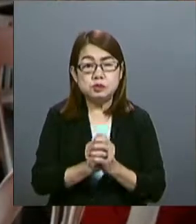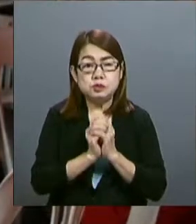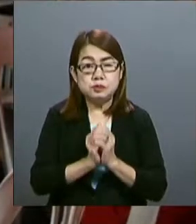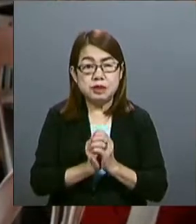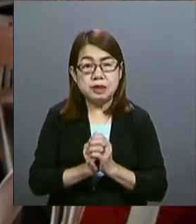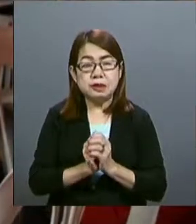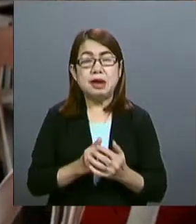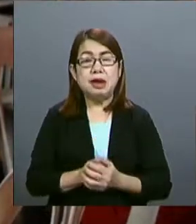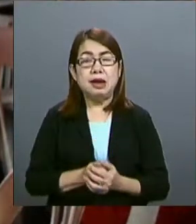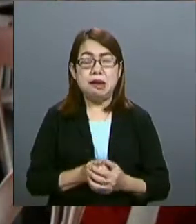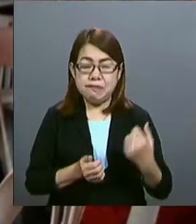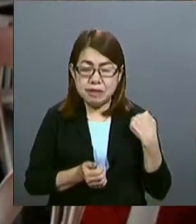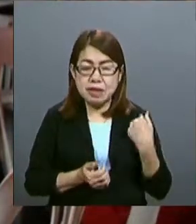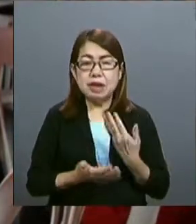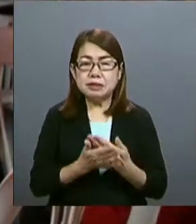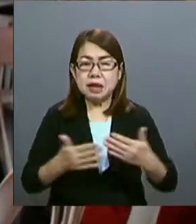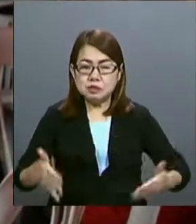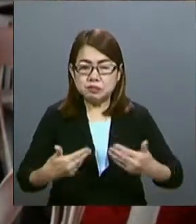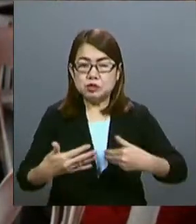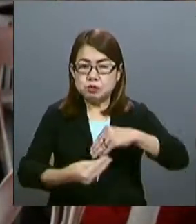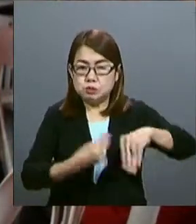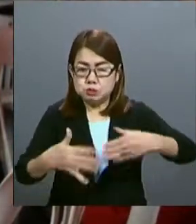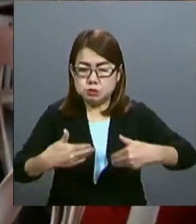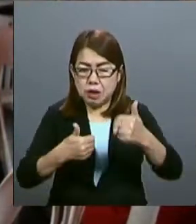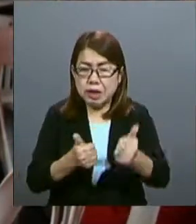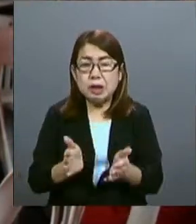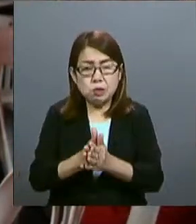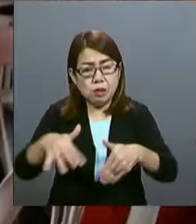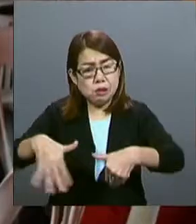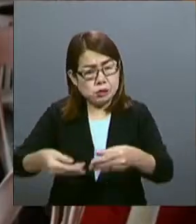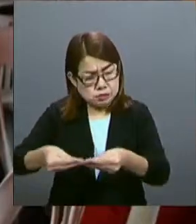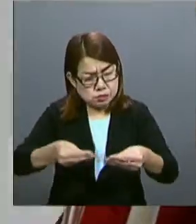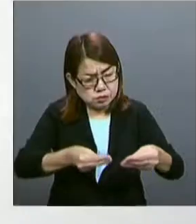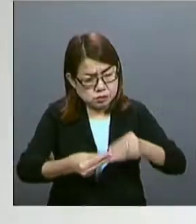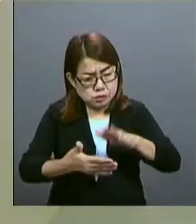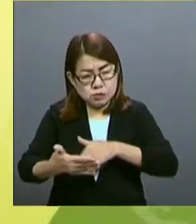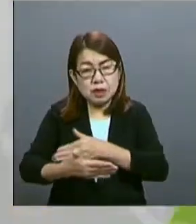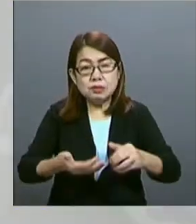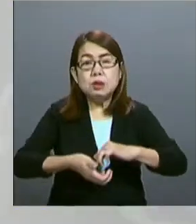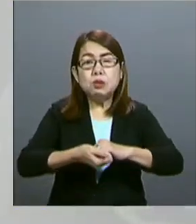ระตุ้นเศรษฐกิจและส่งเสริมการมีส่วนร่วมของประชาชนในท้องถิ่นอีกด้วยค่ะ